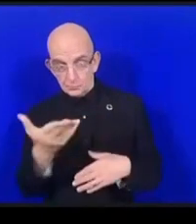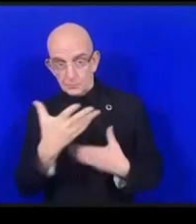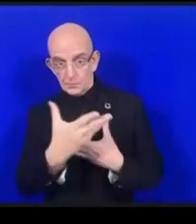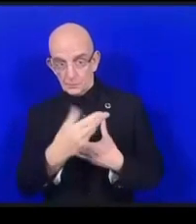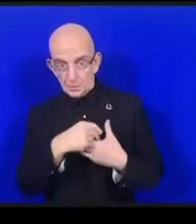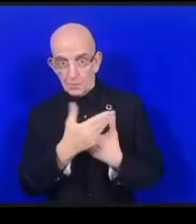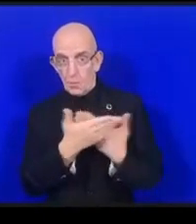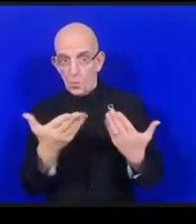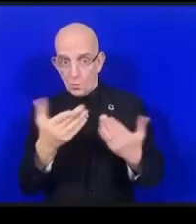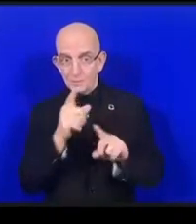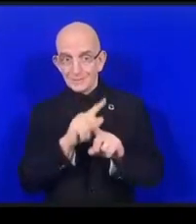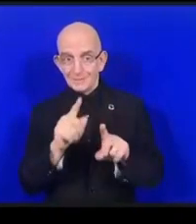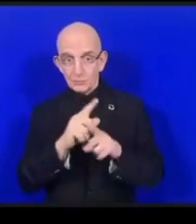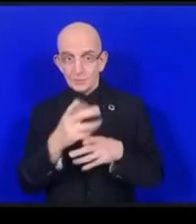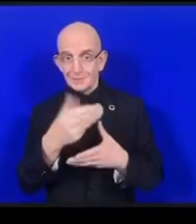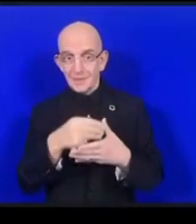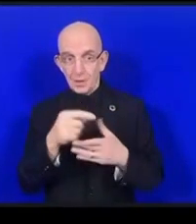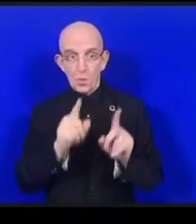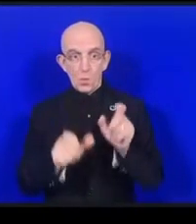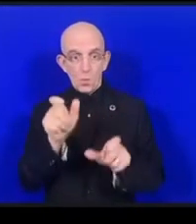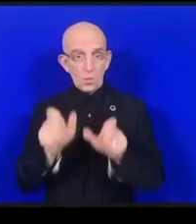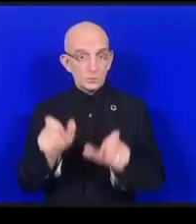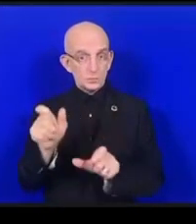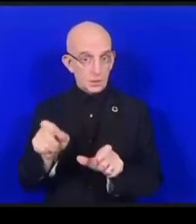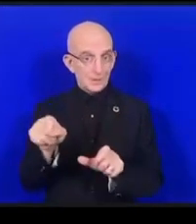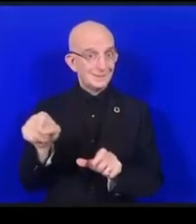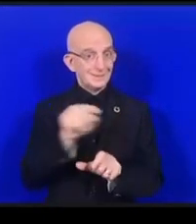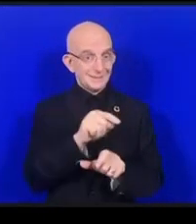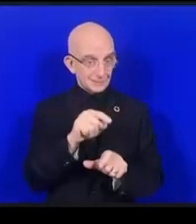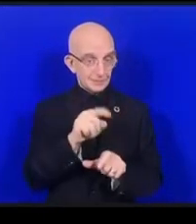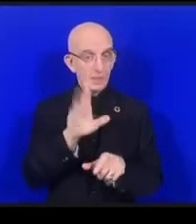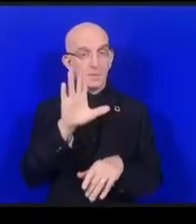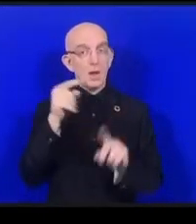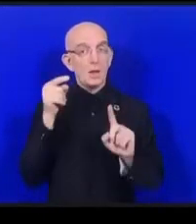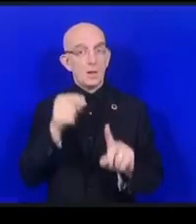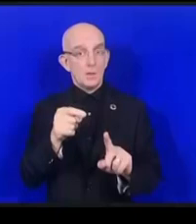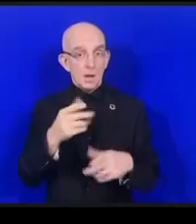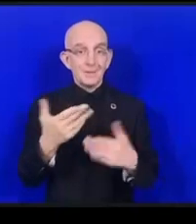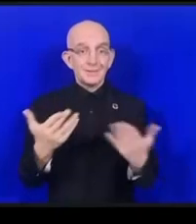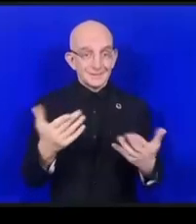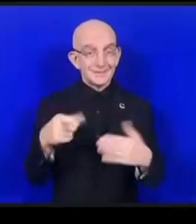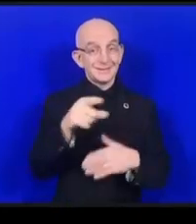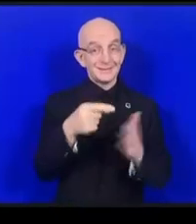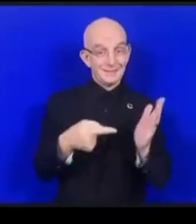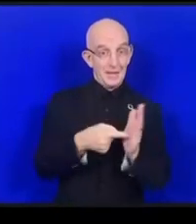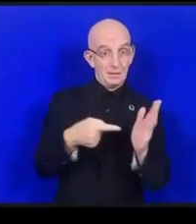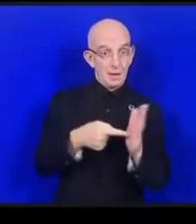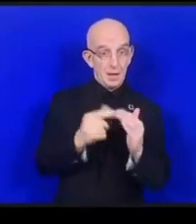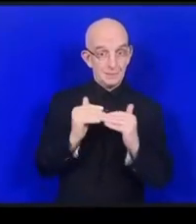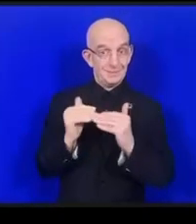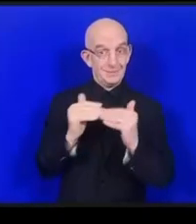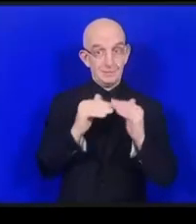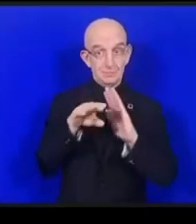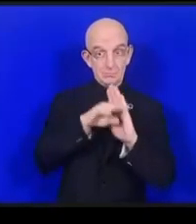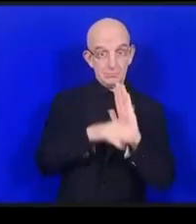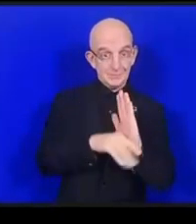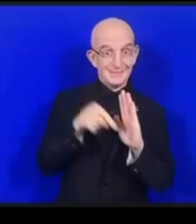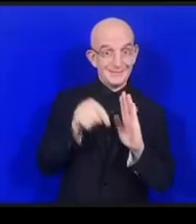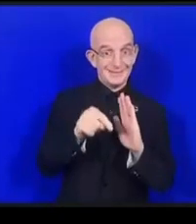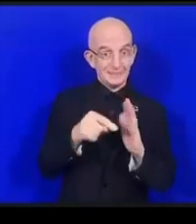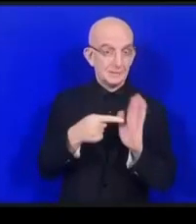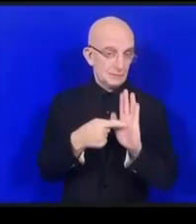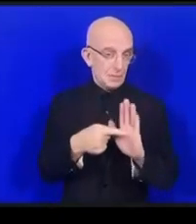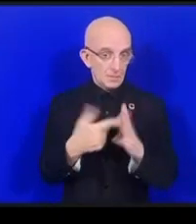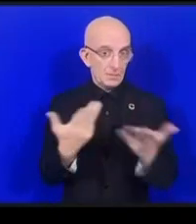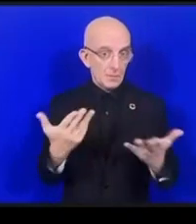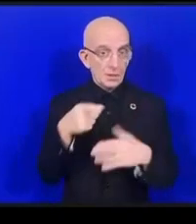примеры пользования интернета искусственного интеллекта соответствующими заинтересованными лицами в заключении хочу